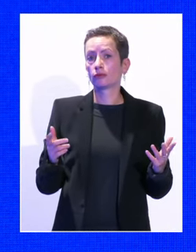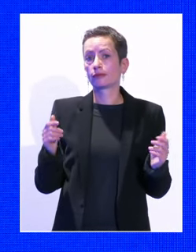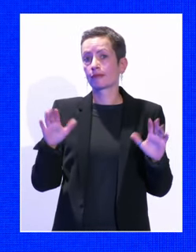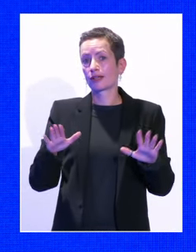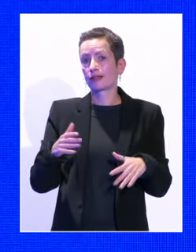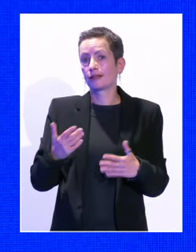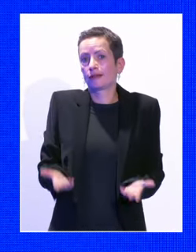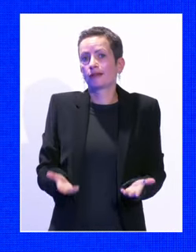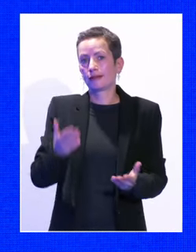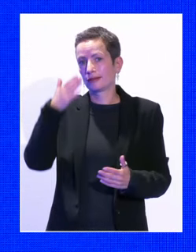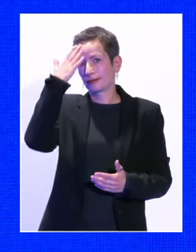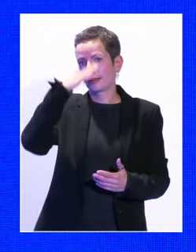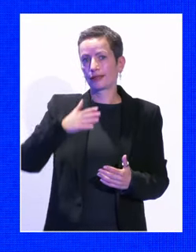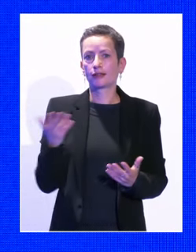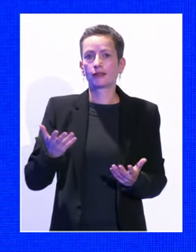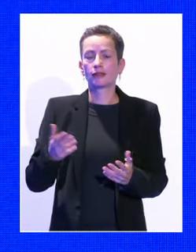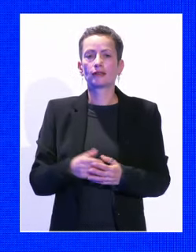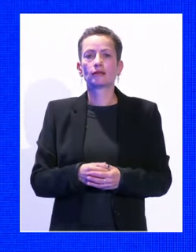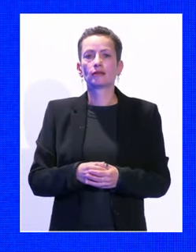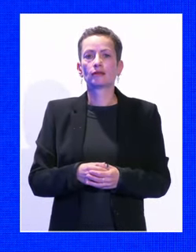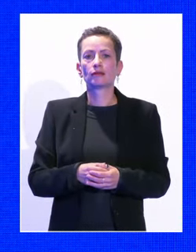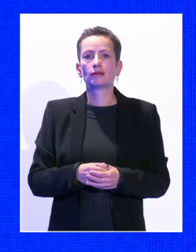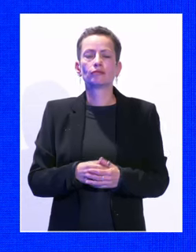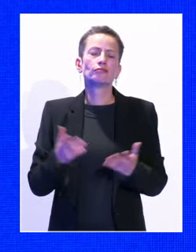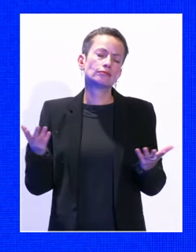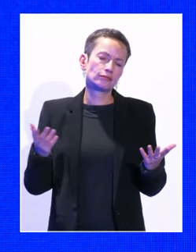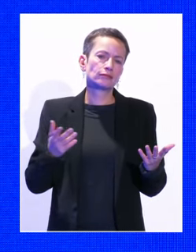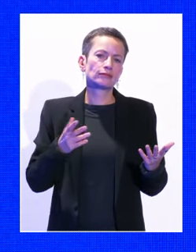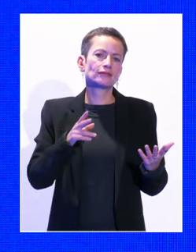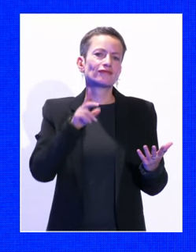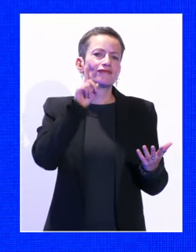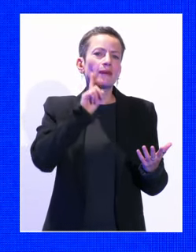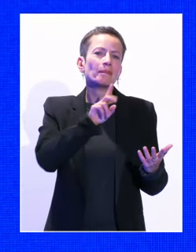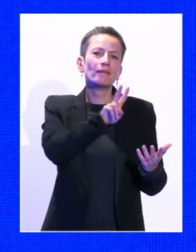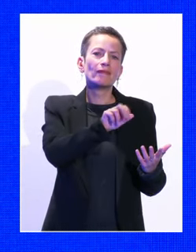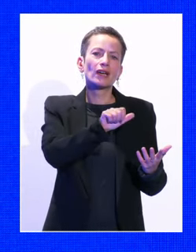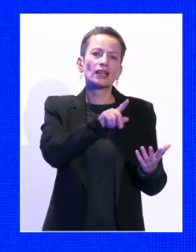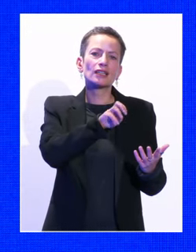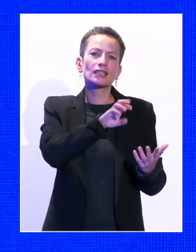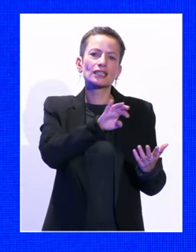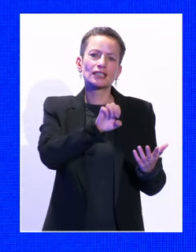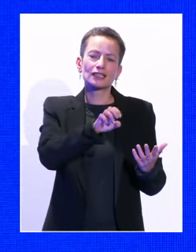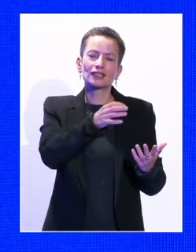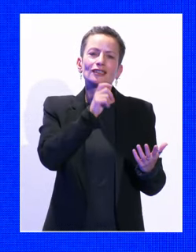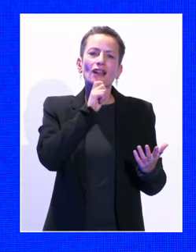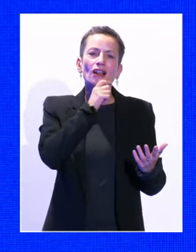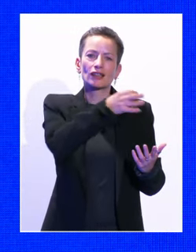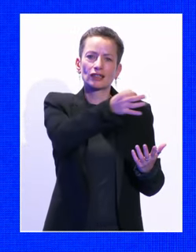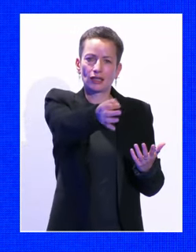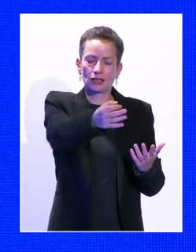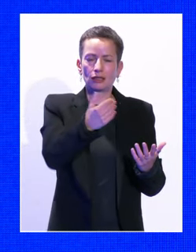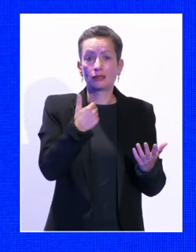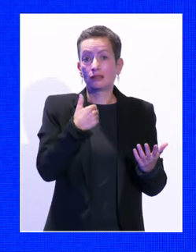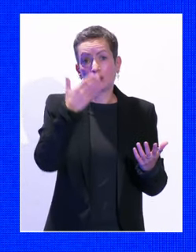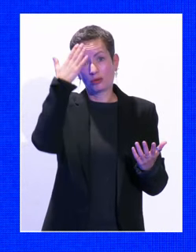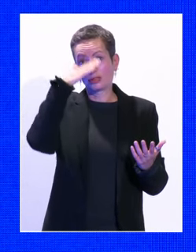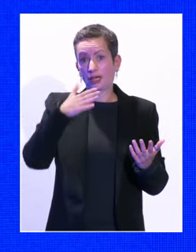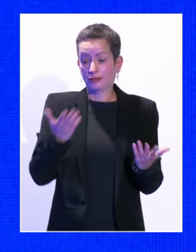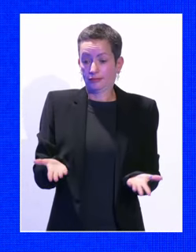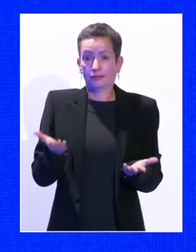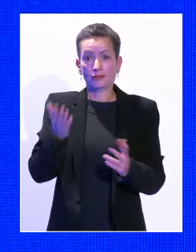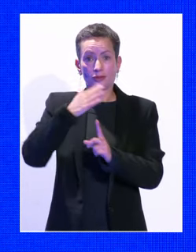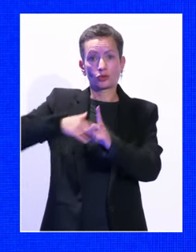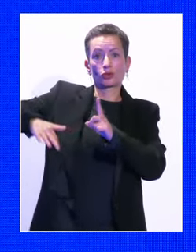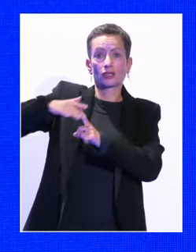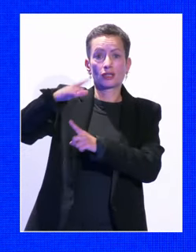savons aujourd'hui, maintenant, pour paraphraser Valérie, que nous, cette société européenne